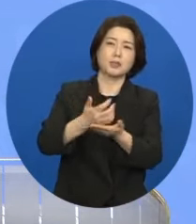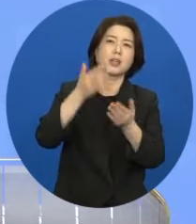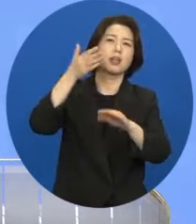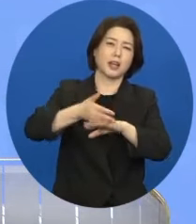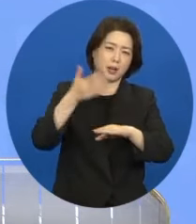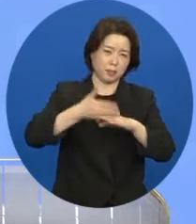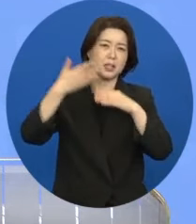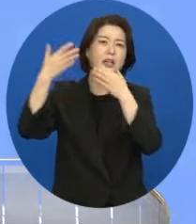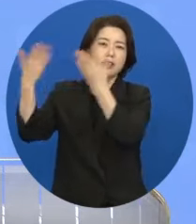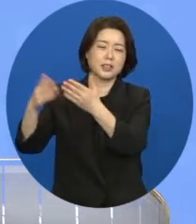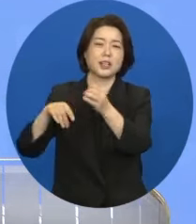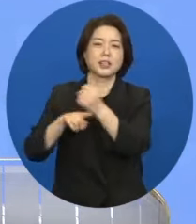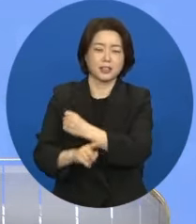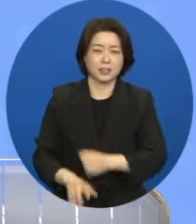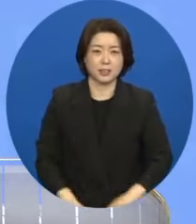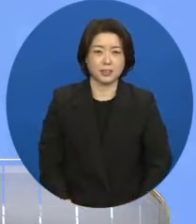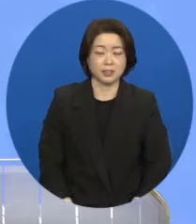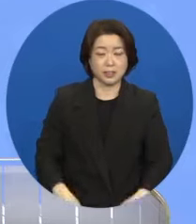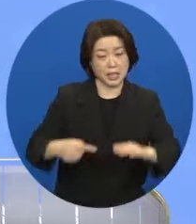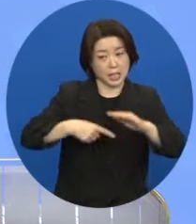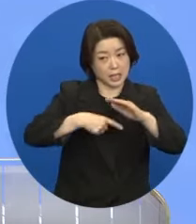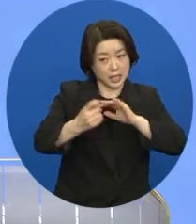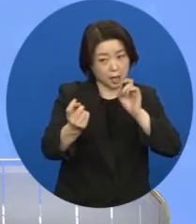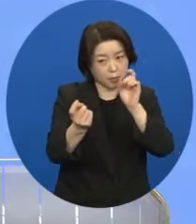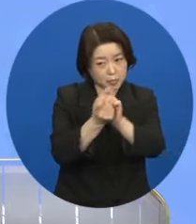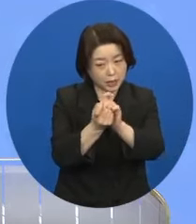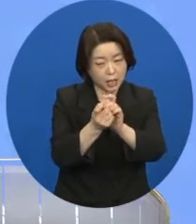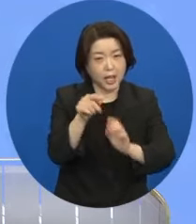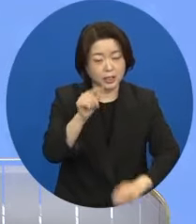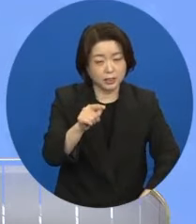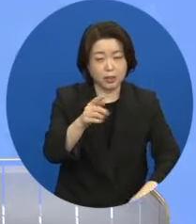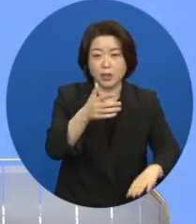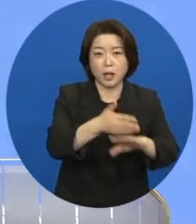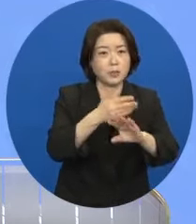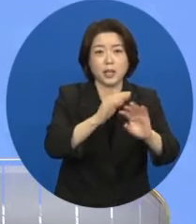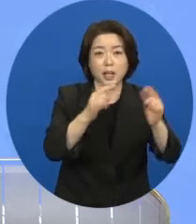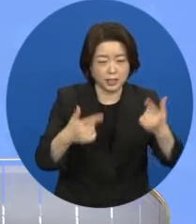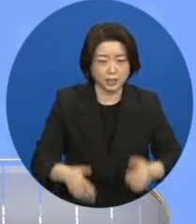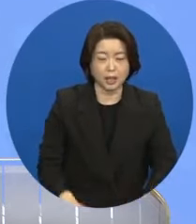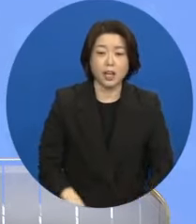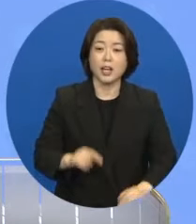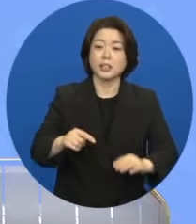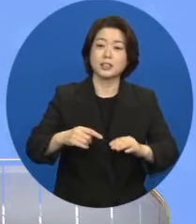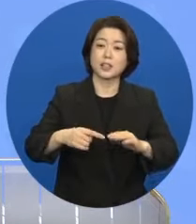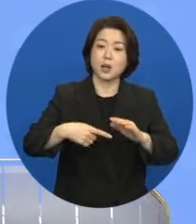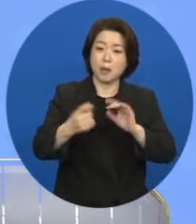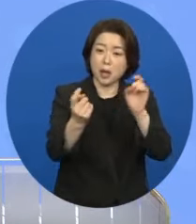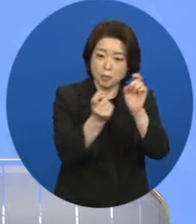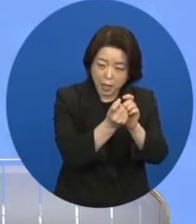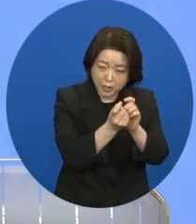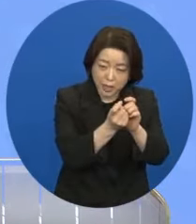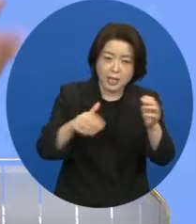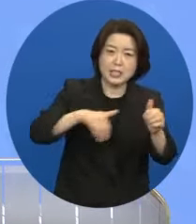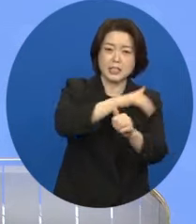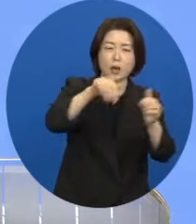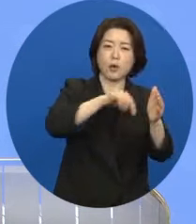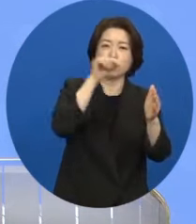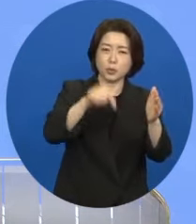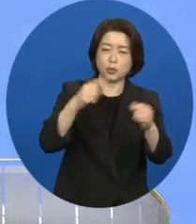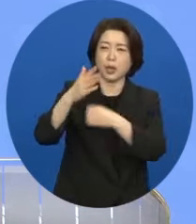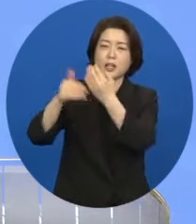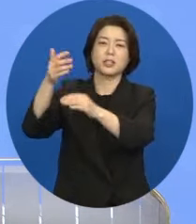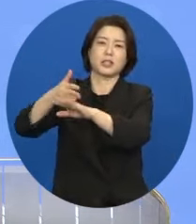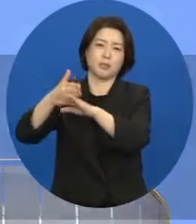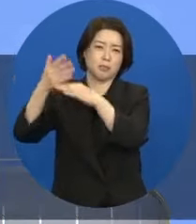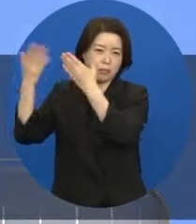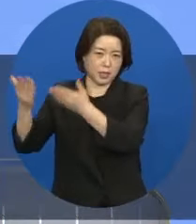는의 강도 만난 전도자는 강 만난 것에 대해 감사한 것이 아니라 그 상황 가운데 하나님께 감사한 거예요 영어로 보게